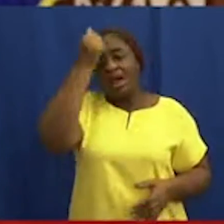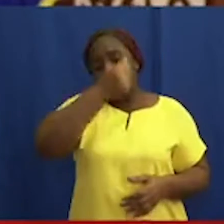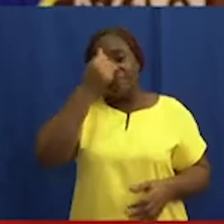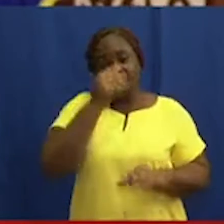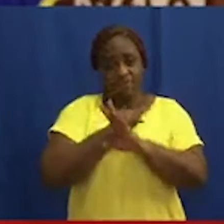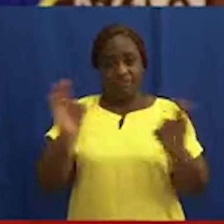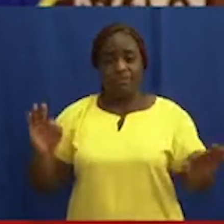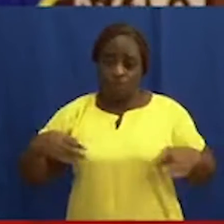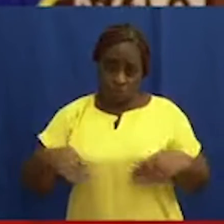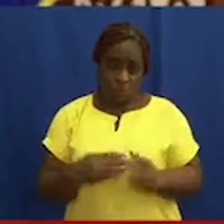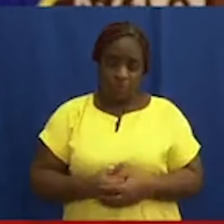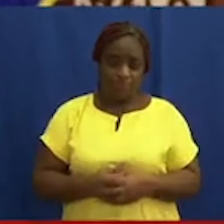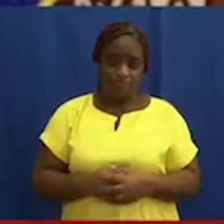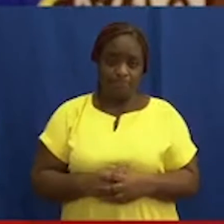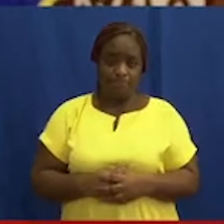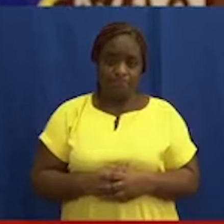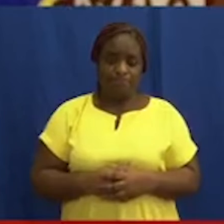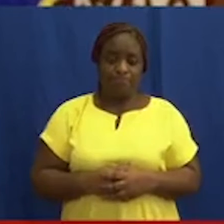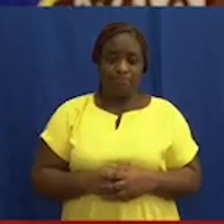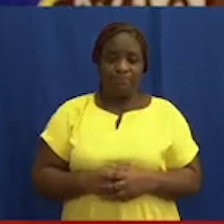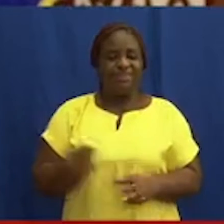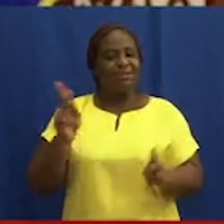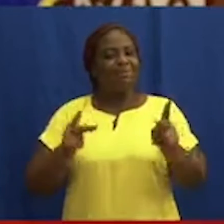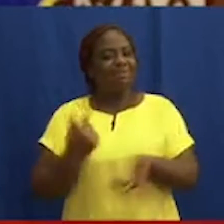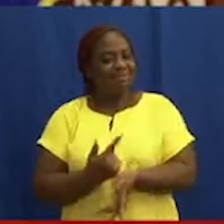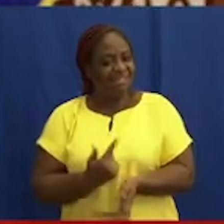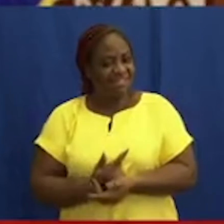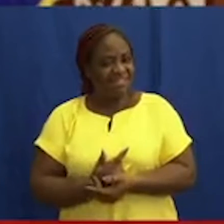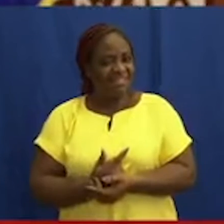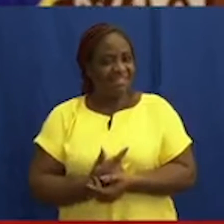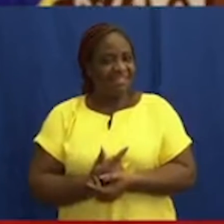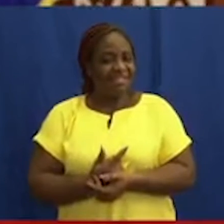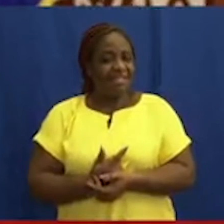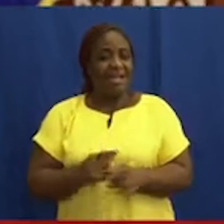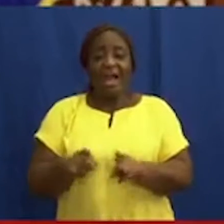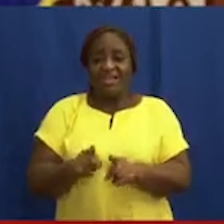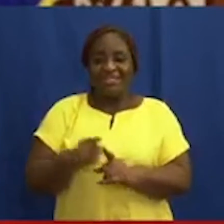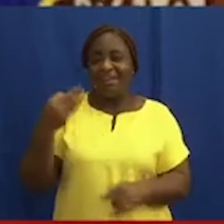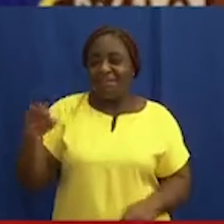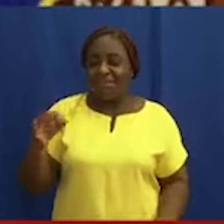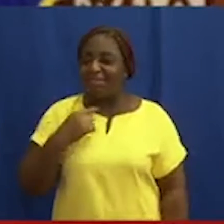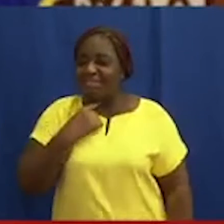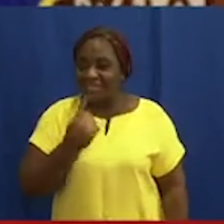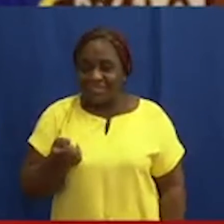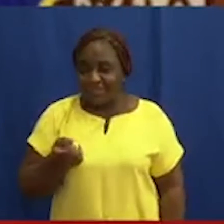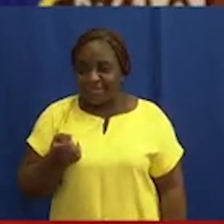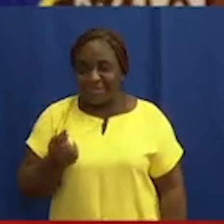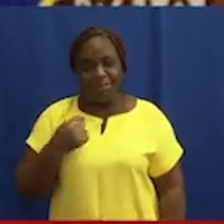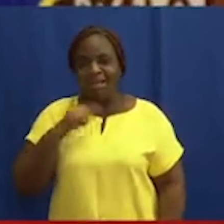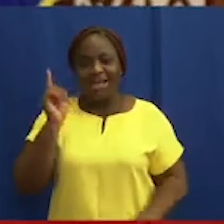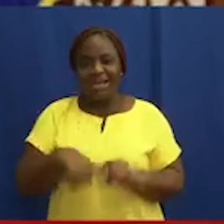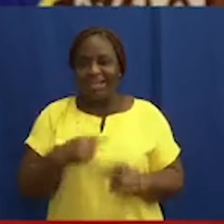kuma daina yada jita jita. Mu kasance mun bari CD ya zama shine kudi da